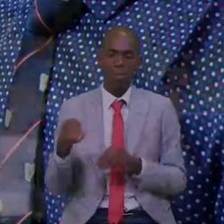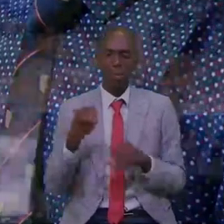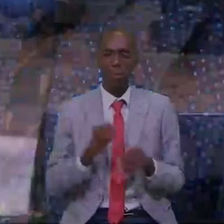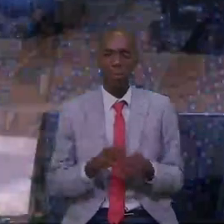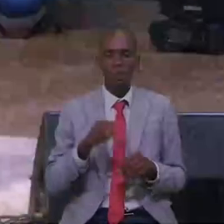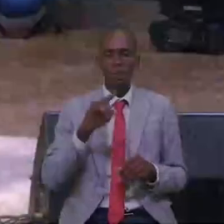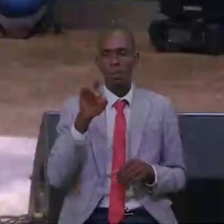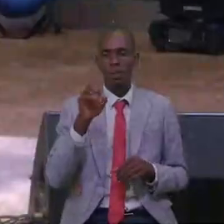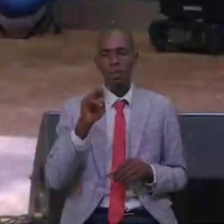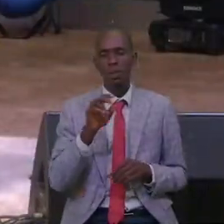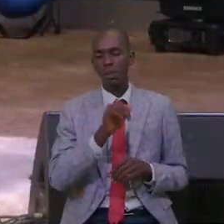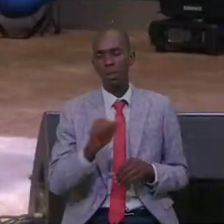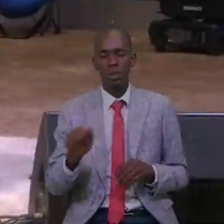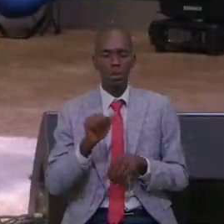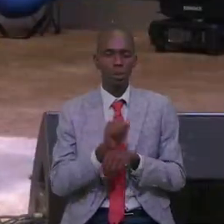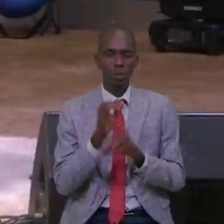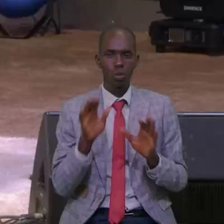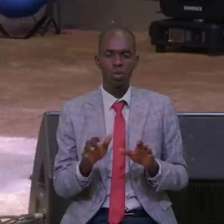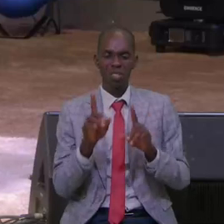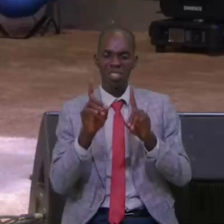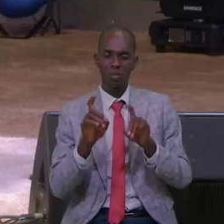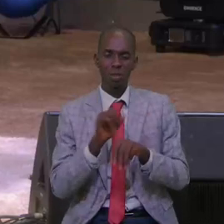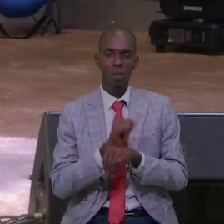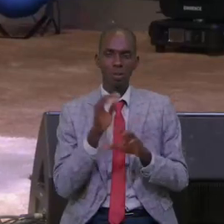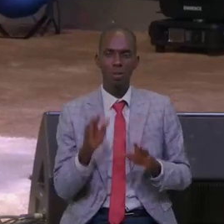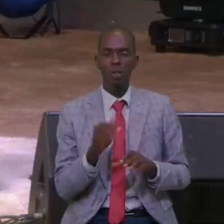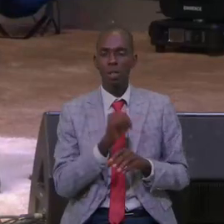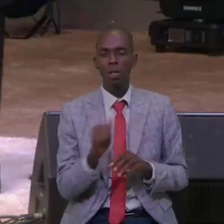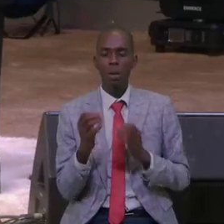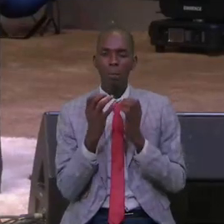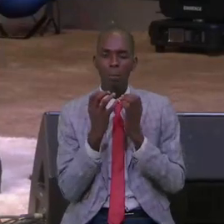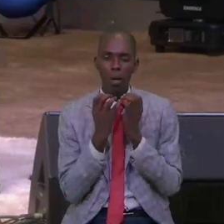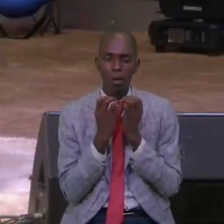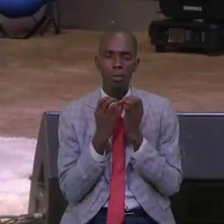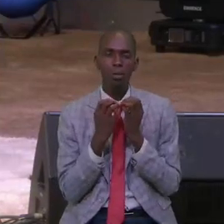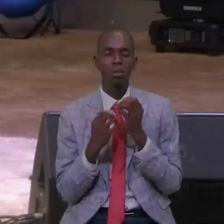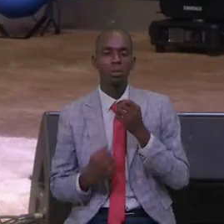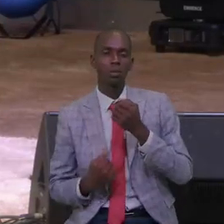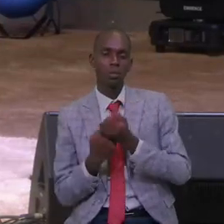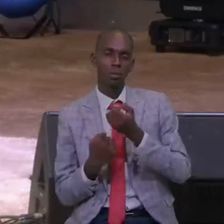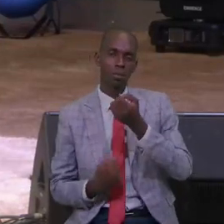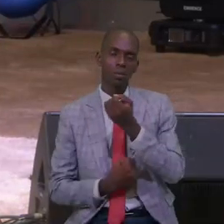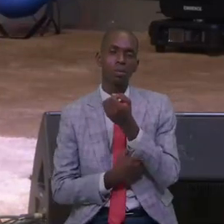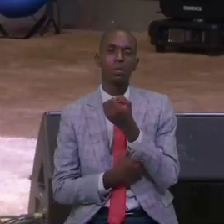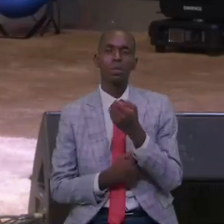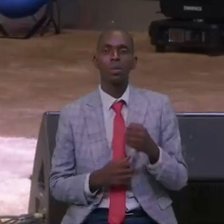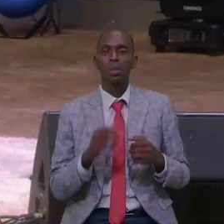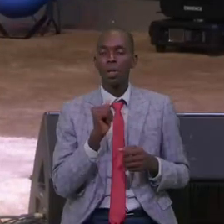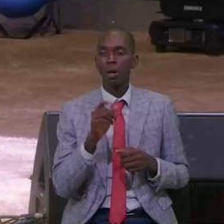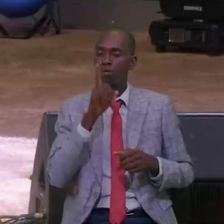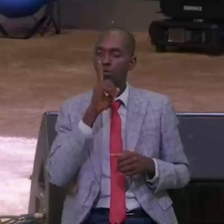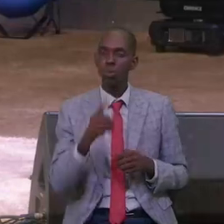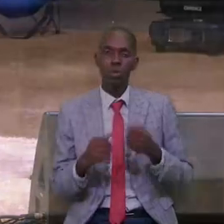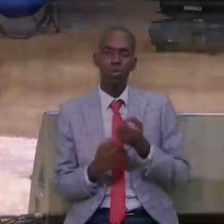fondement Sion une pierre éprouvée, une pierre angulaire de prix, une pierre angulaire de